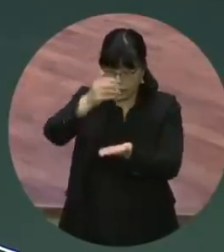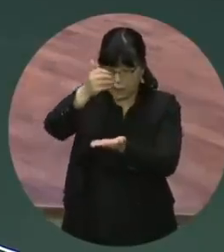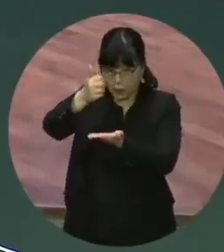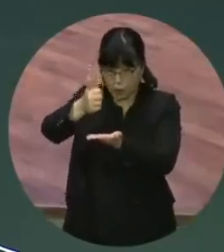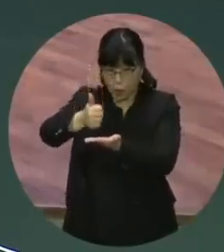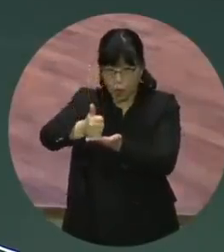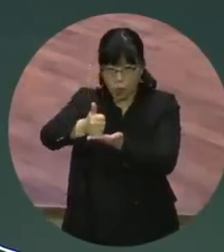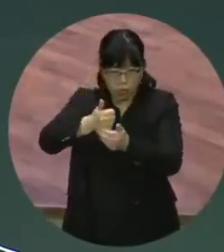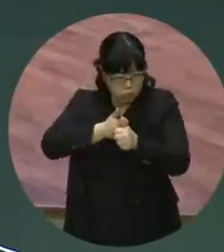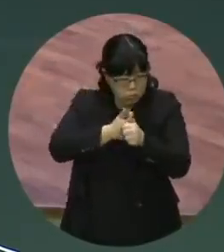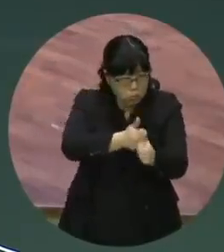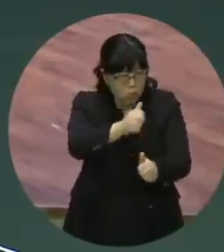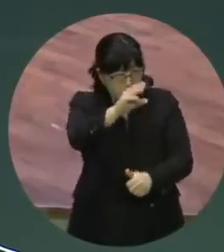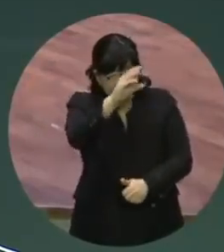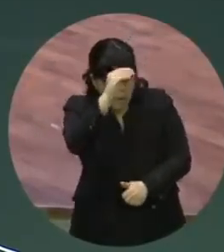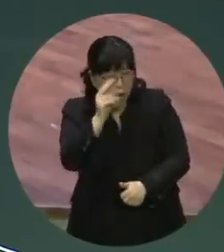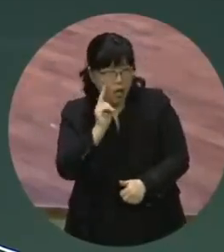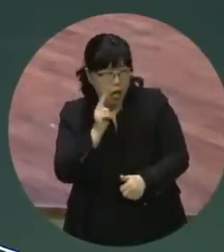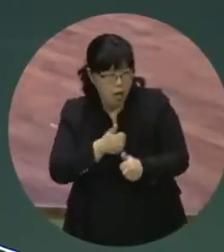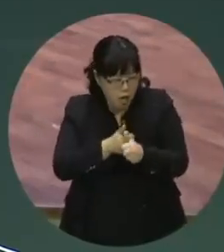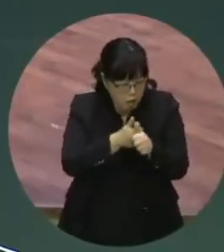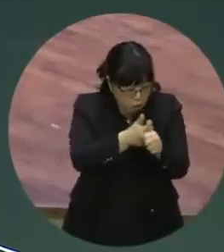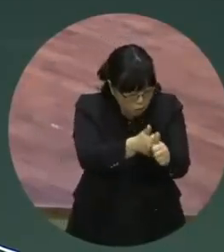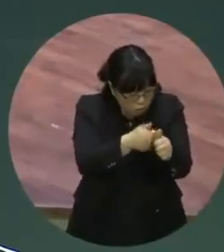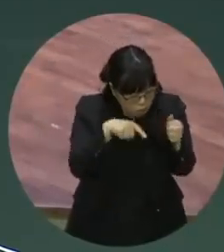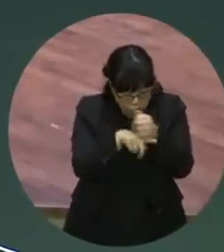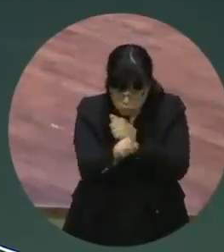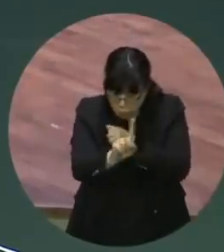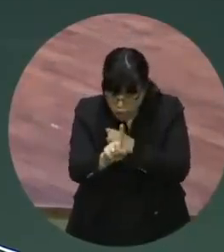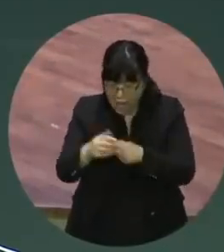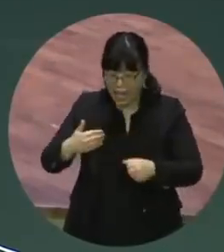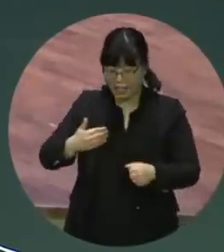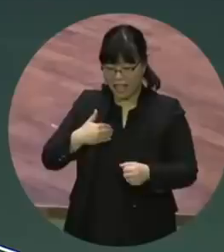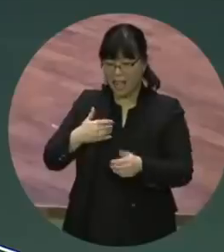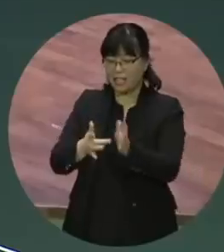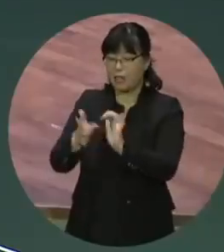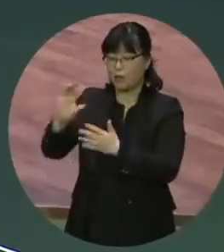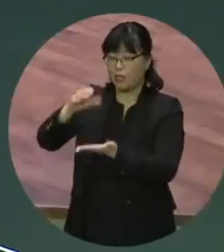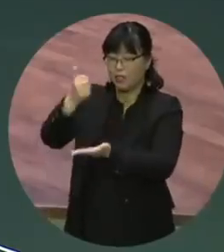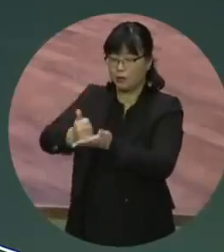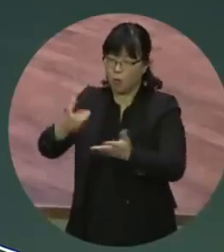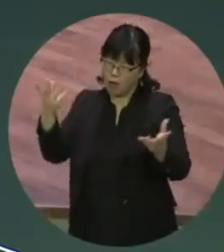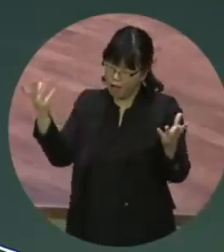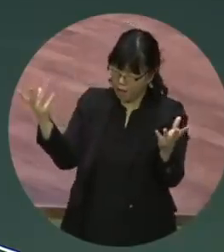뿌리 체질. 체질이 무슨 체질? 체질. 체질이